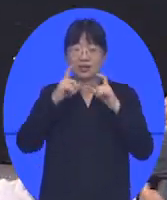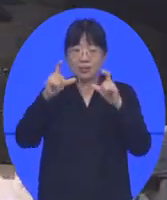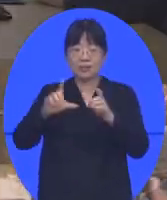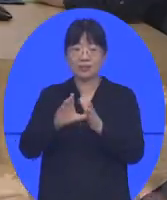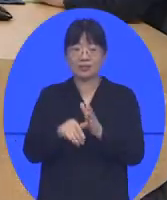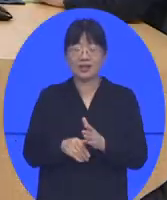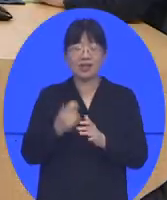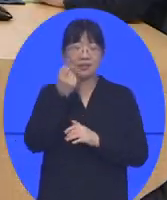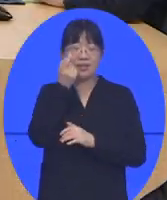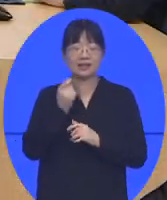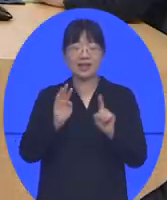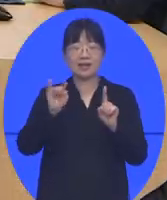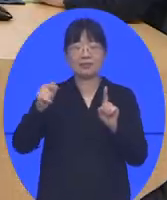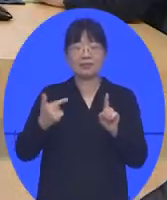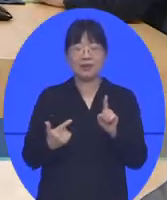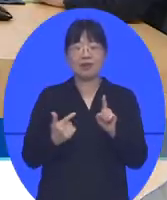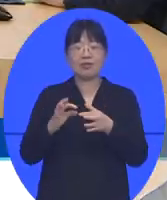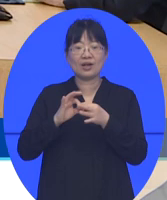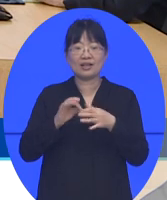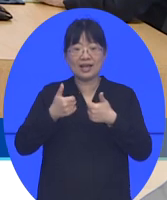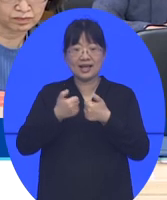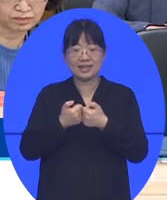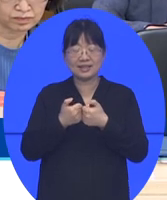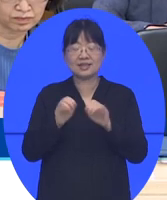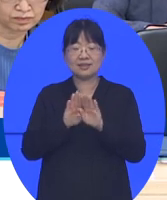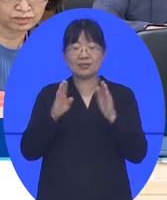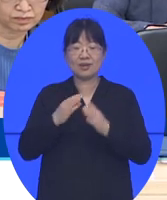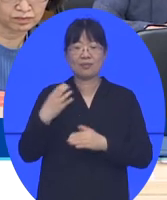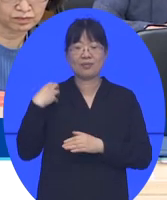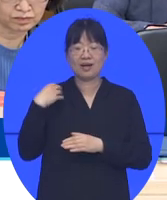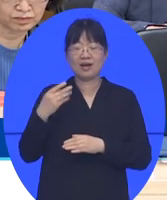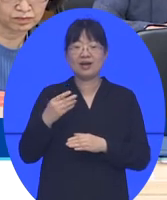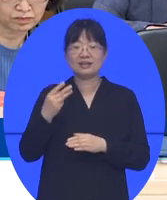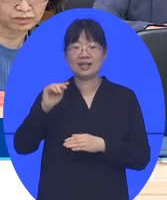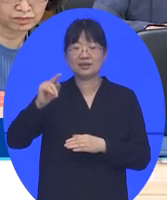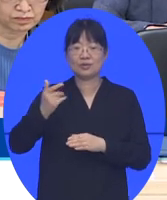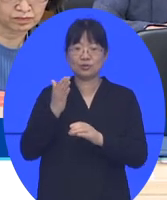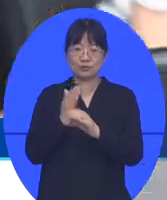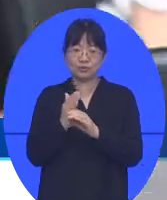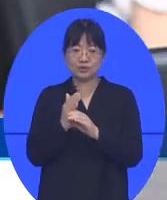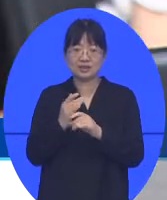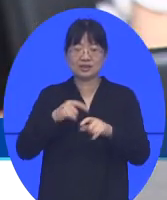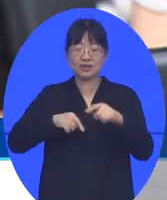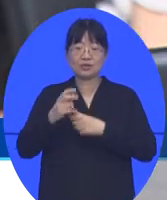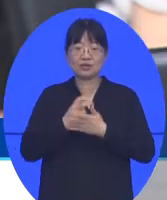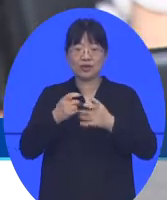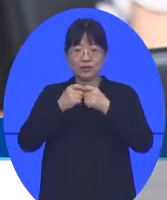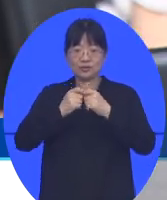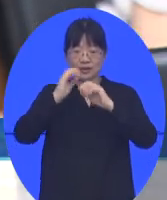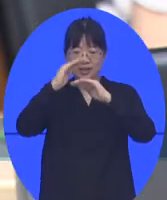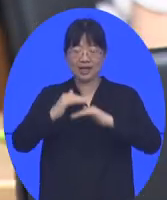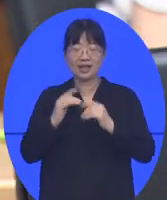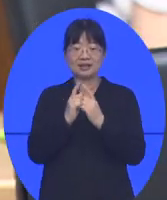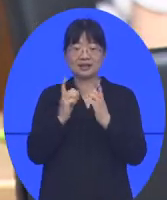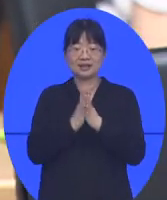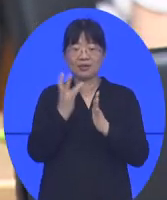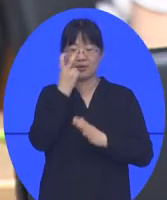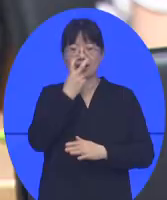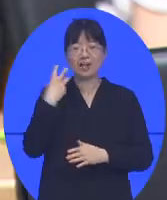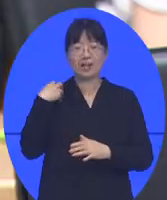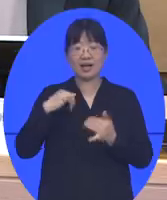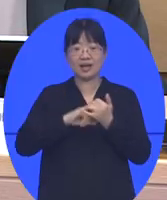선포식 당시 매달 한 번씩 관련 회의를 주재해 탄소 중립 정책 구체화 과정을 직접